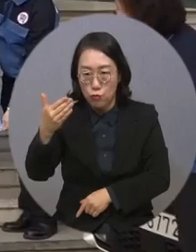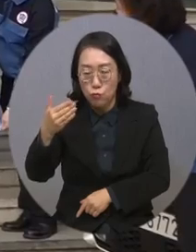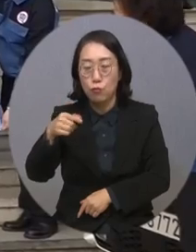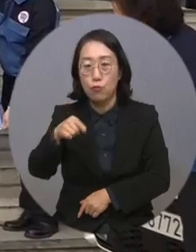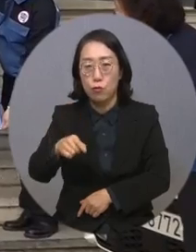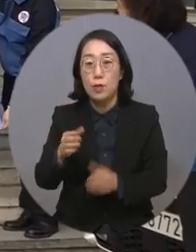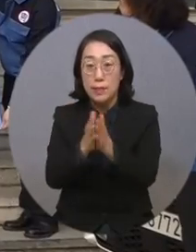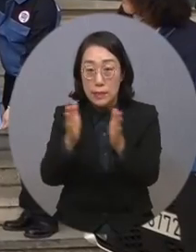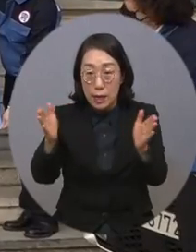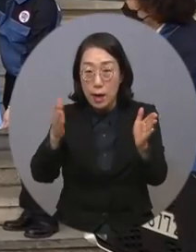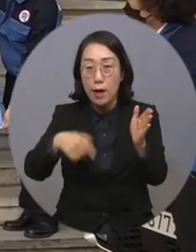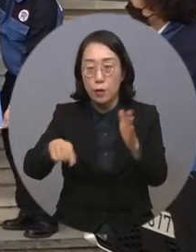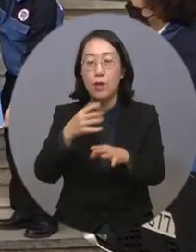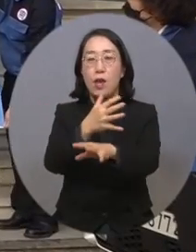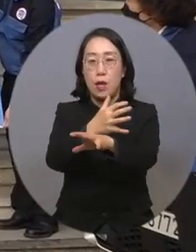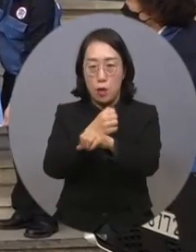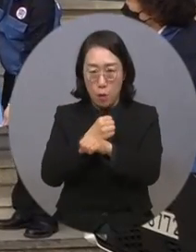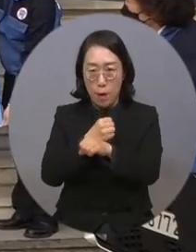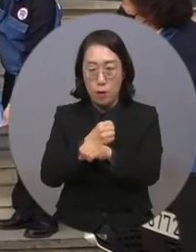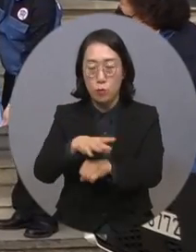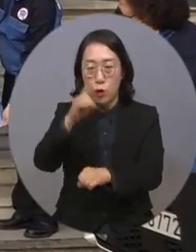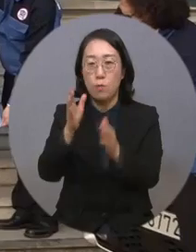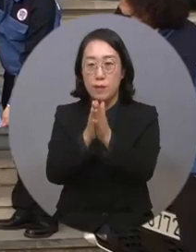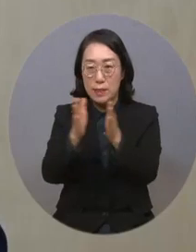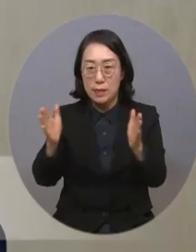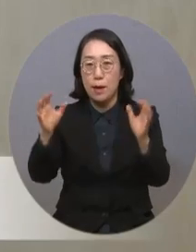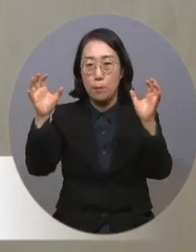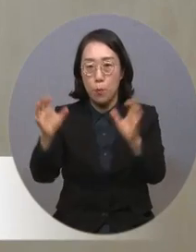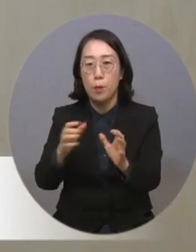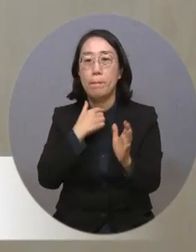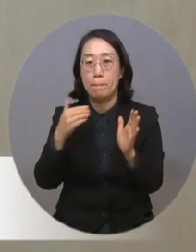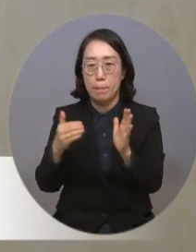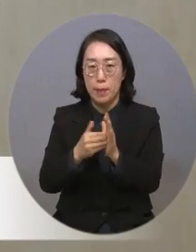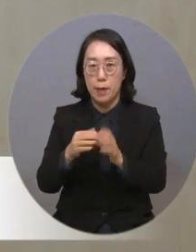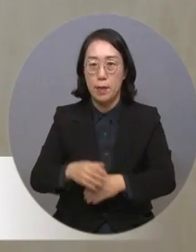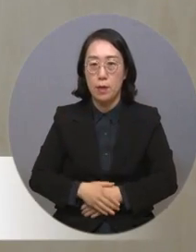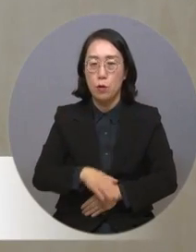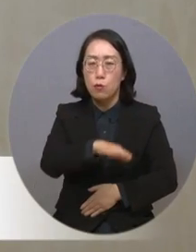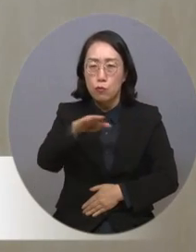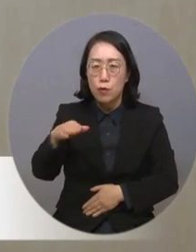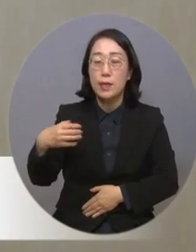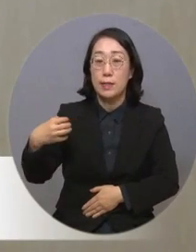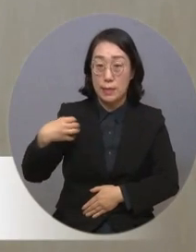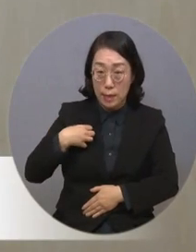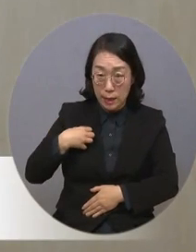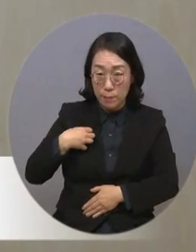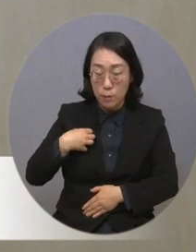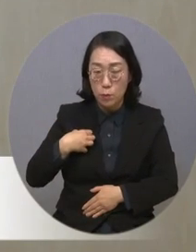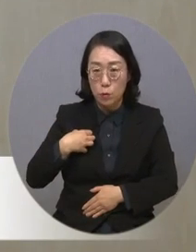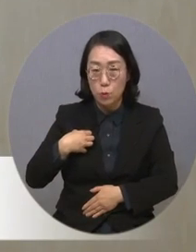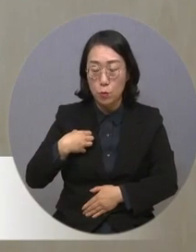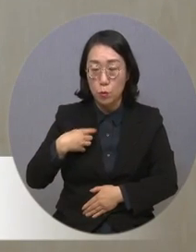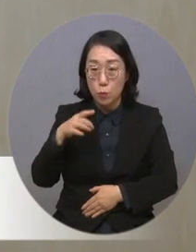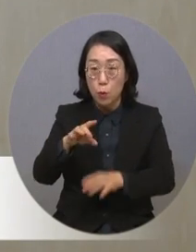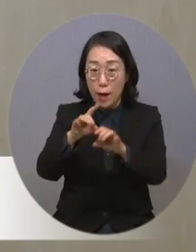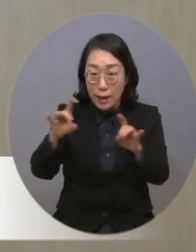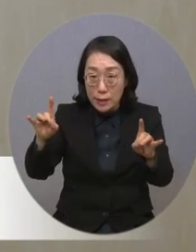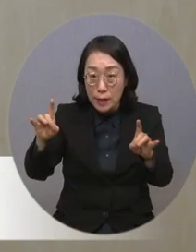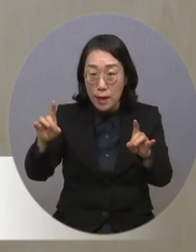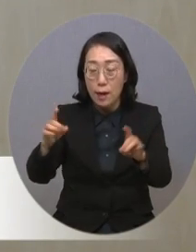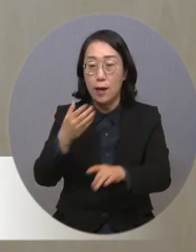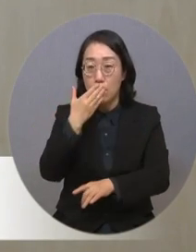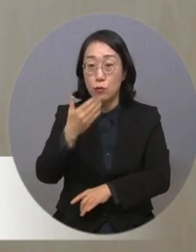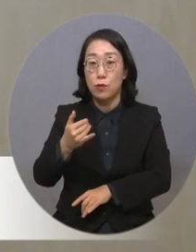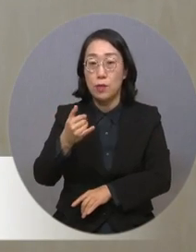고향 뚝딱 협약식 및 발대식을 진행했습니다. 우리가 할 수 있는 부분, 그리고 또 미미 할 수 있는 부분들 서로